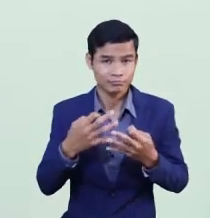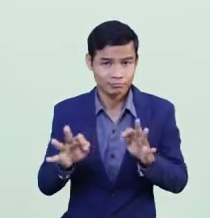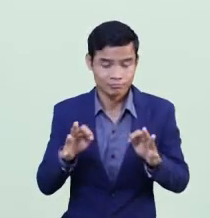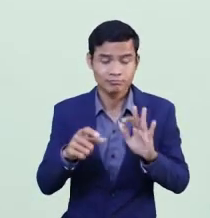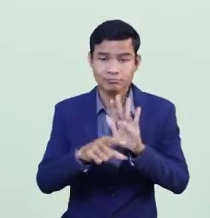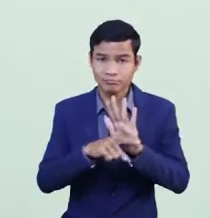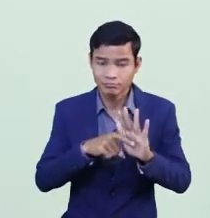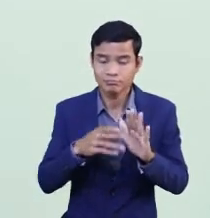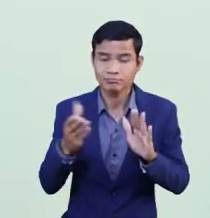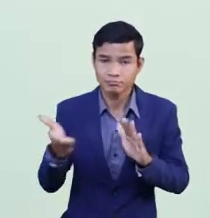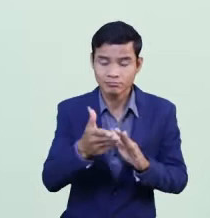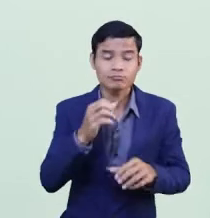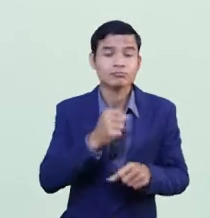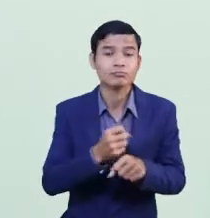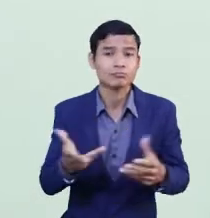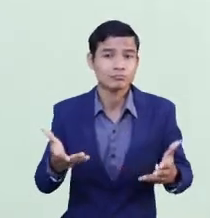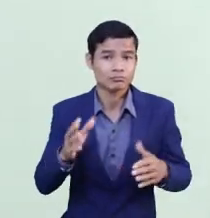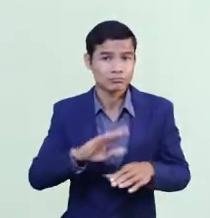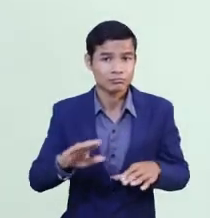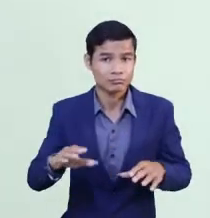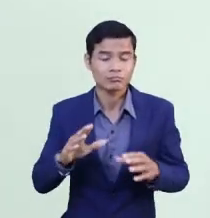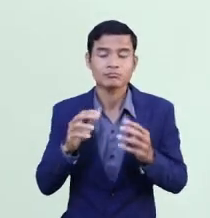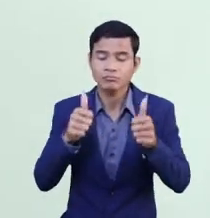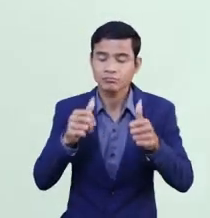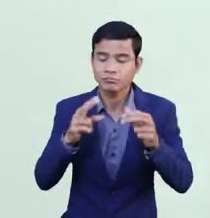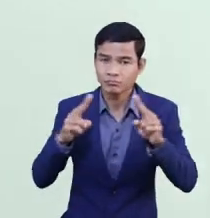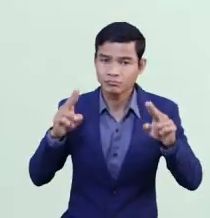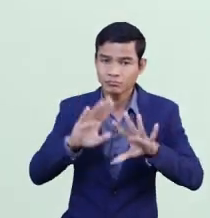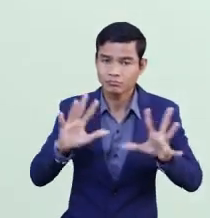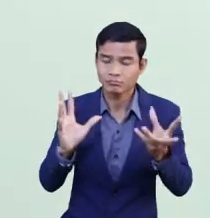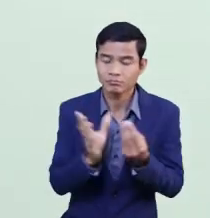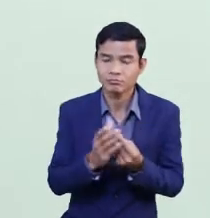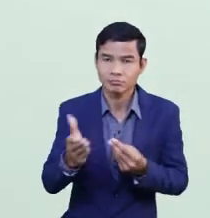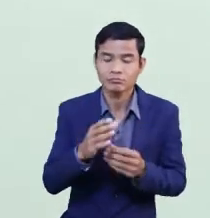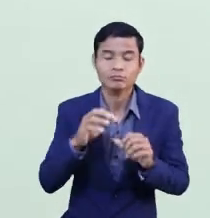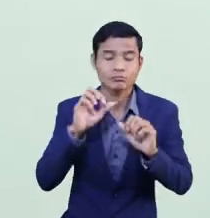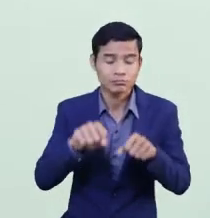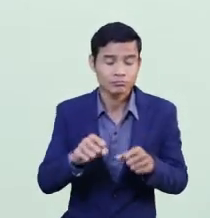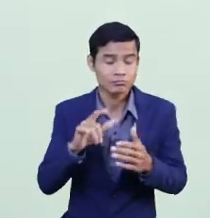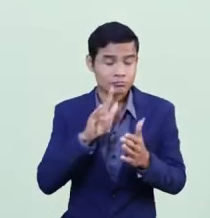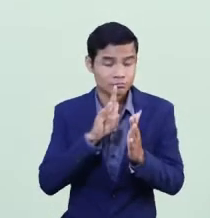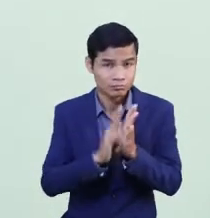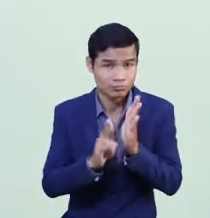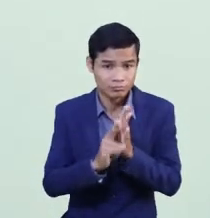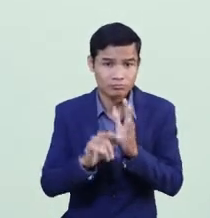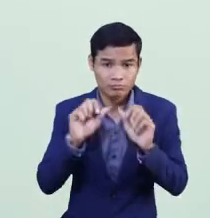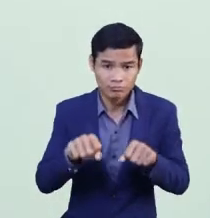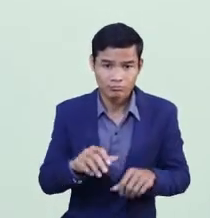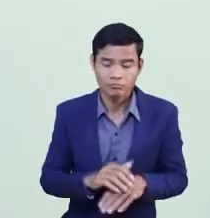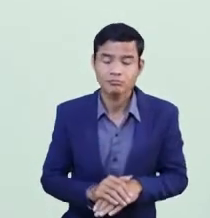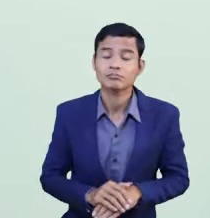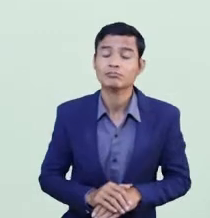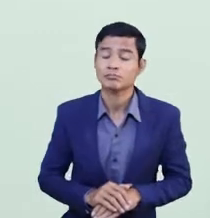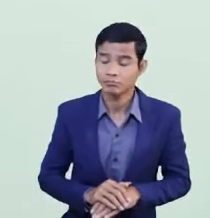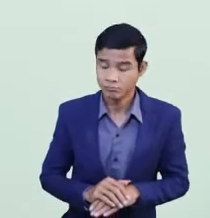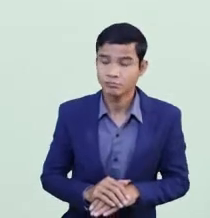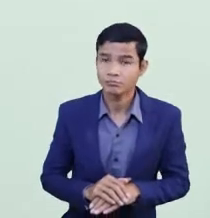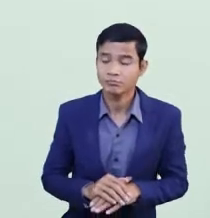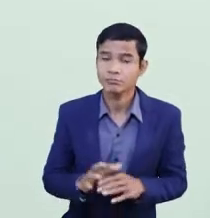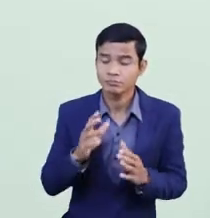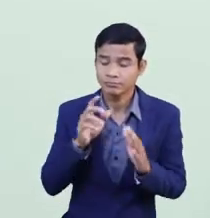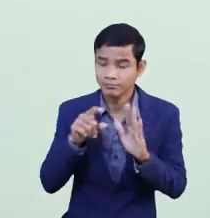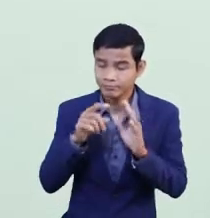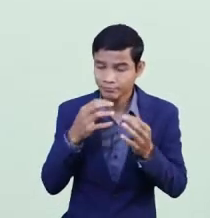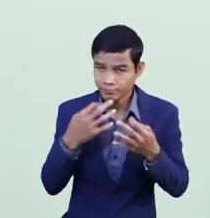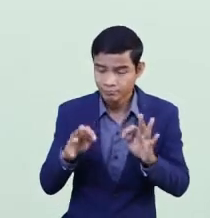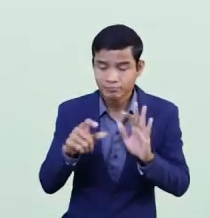តេចកូនណាចាល្អណាស់អញ្ចឹងបញ្ញត្តិរបស់យើងនោះគឺដើម្បីធ្វើប្រមាណវិធីដកចាគឺយើងត្រូ